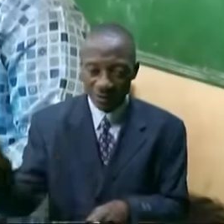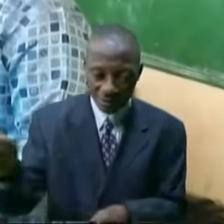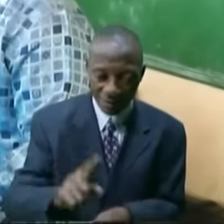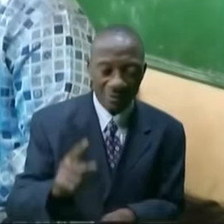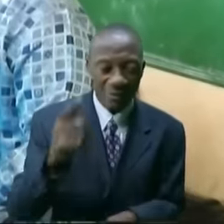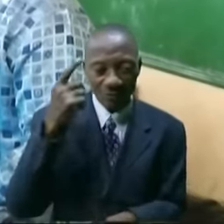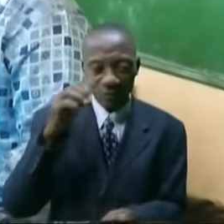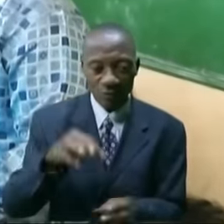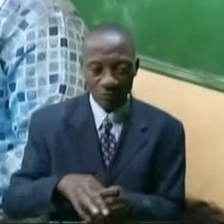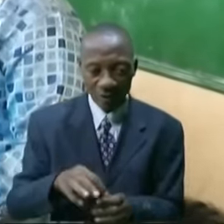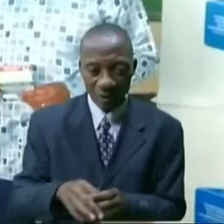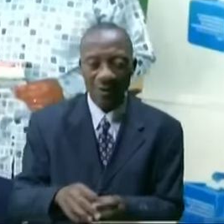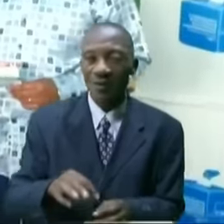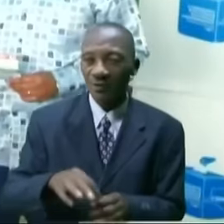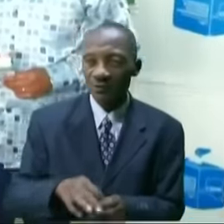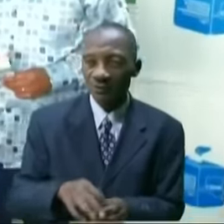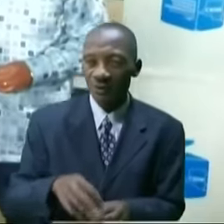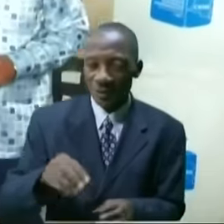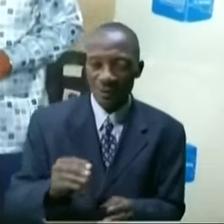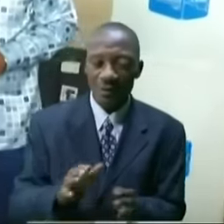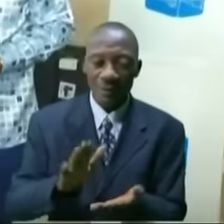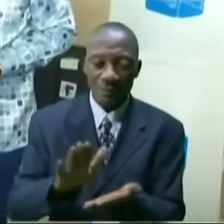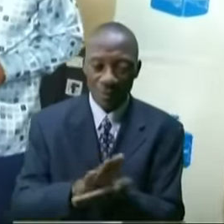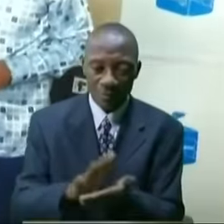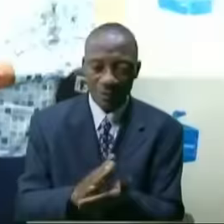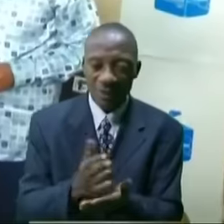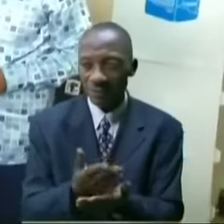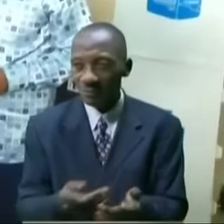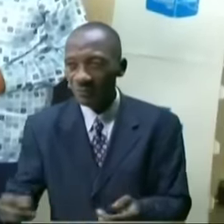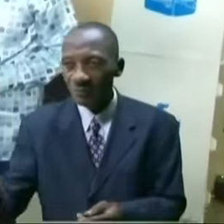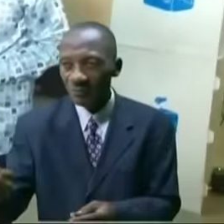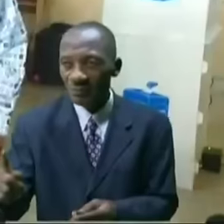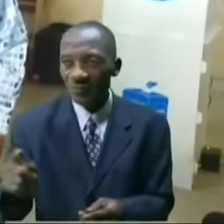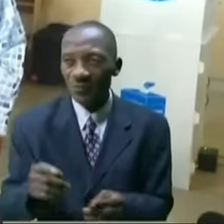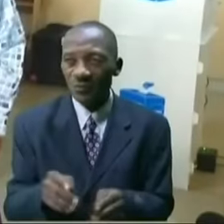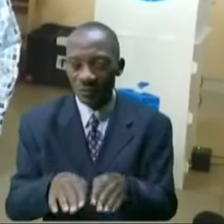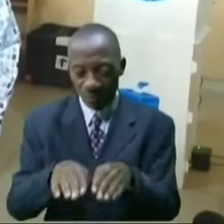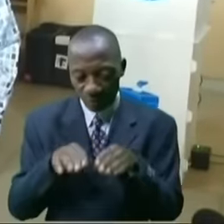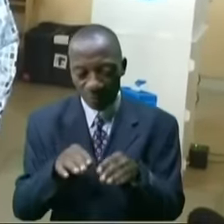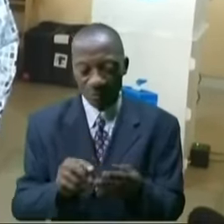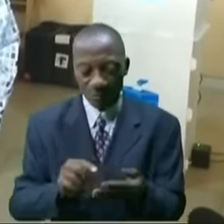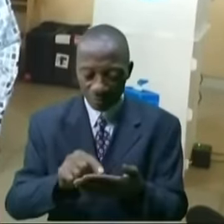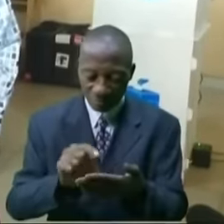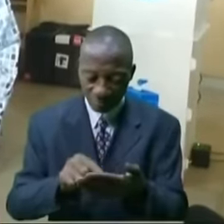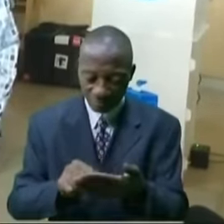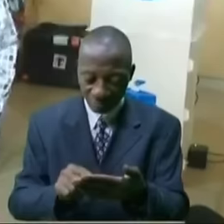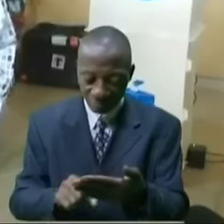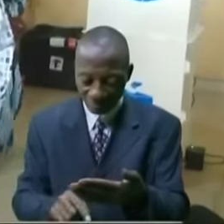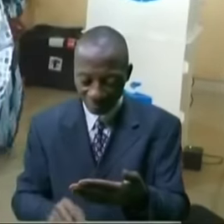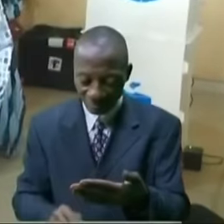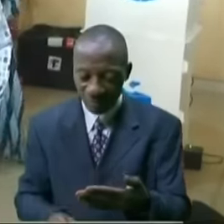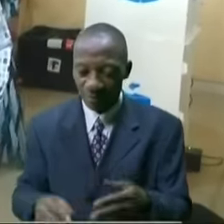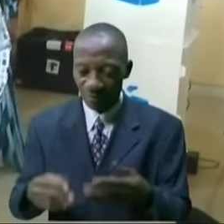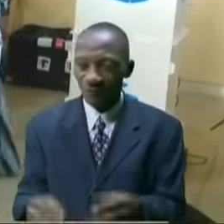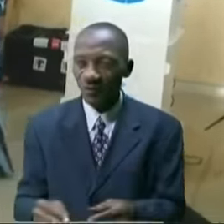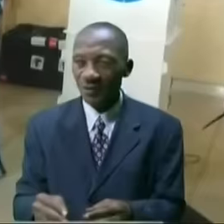procédure, de l'enregistrement au passage à l'urne en passant par l'isoloir, suivant les instructions des agents de la